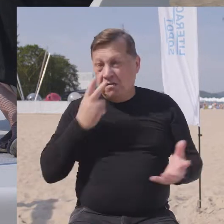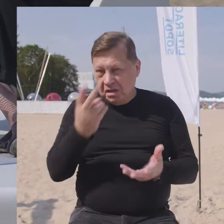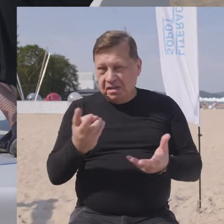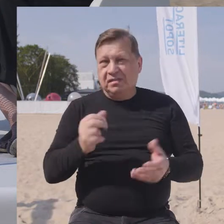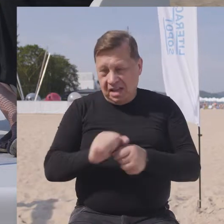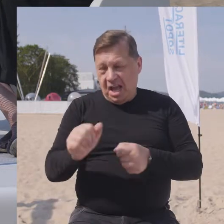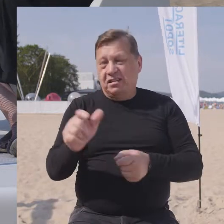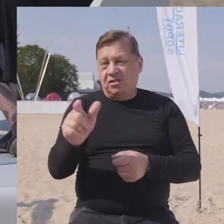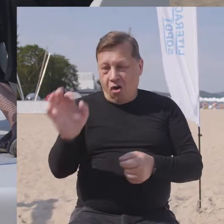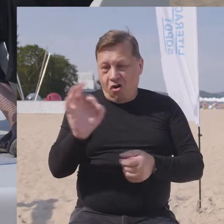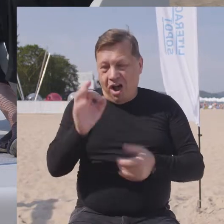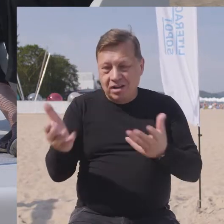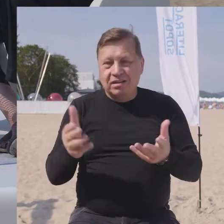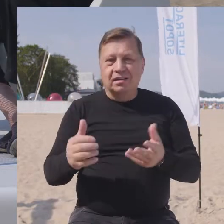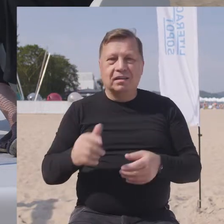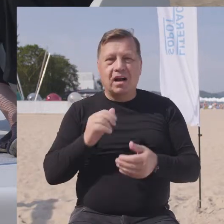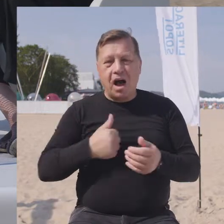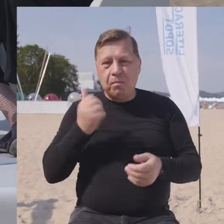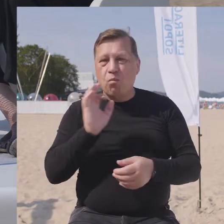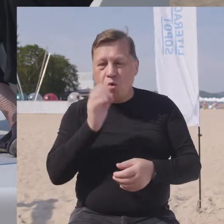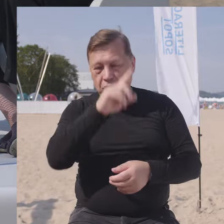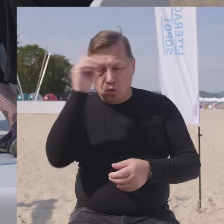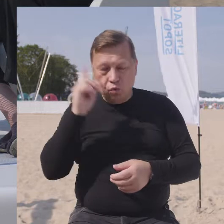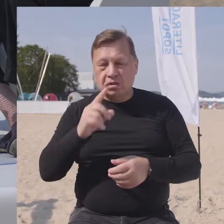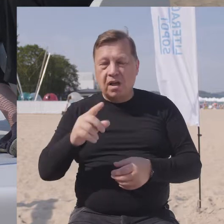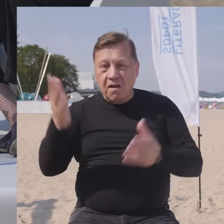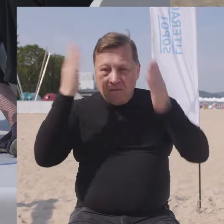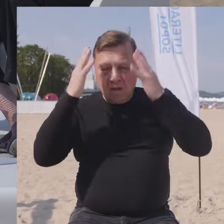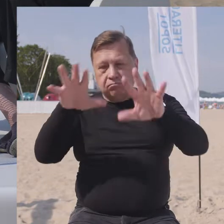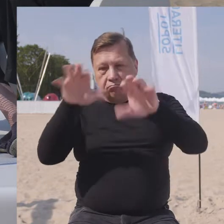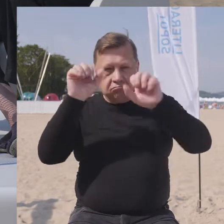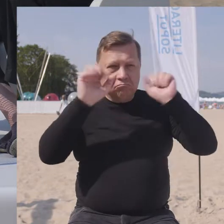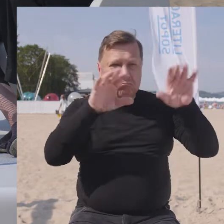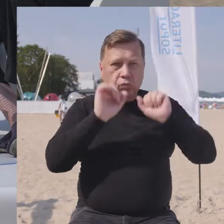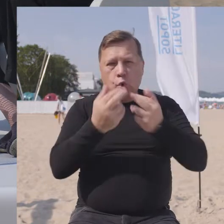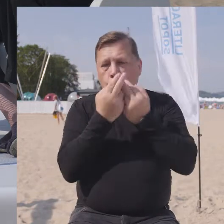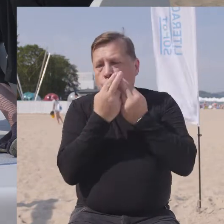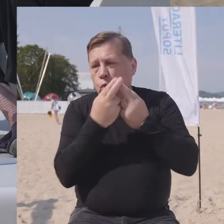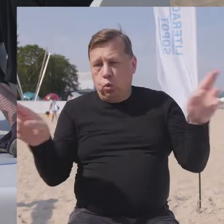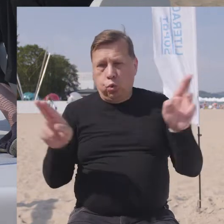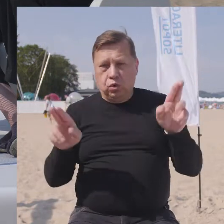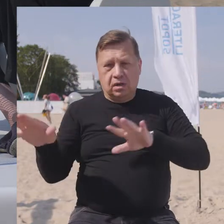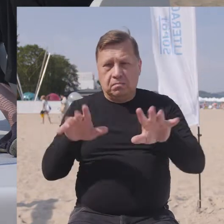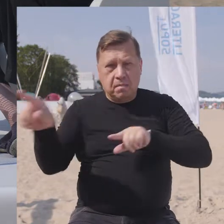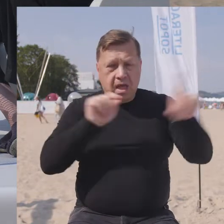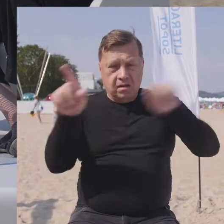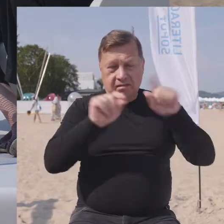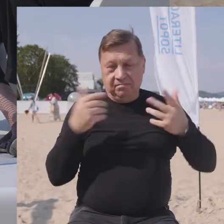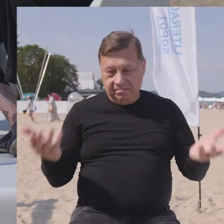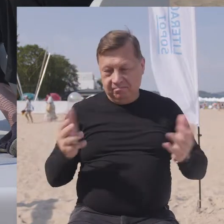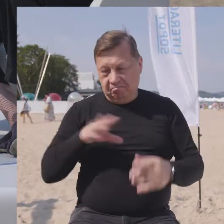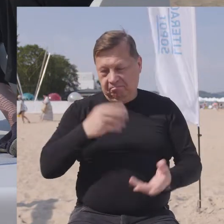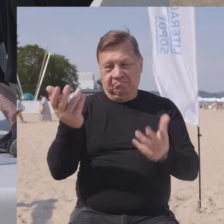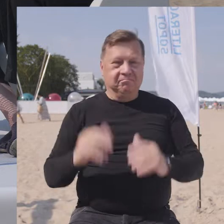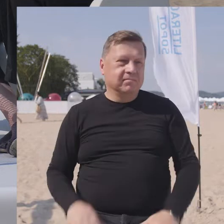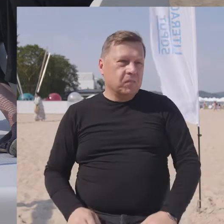szansa na to, żeby młode osoby czerpały wiedzę z różnych źródeł. Te źródła